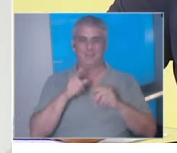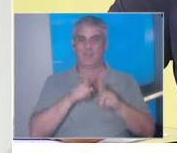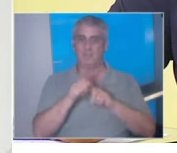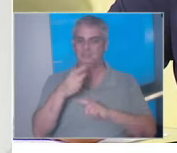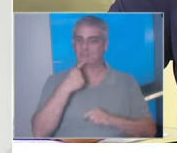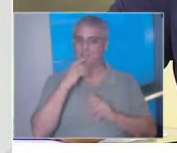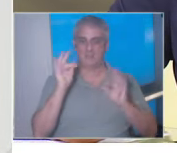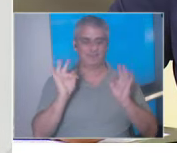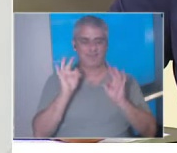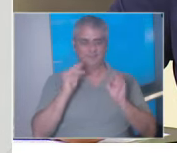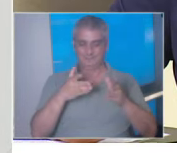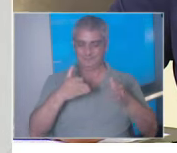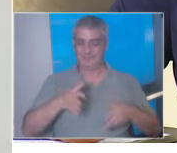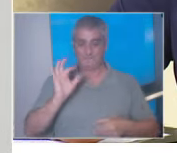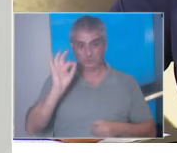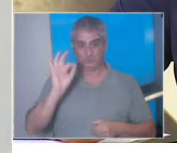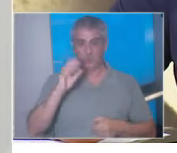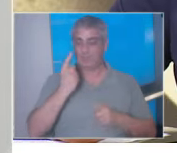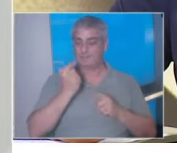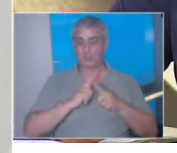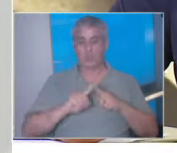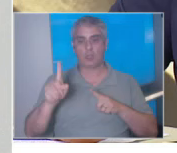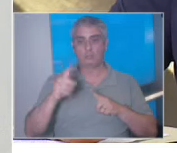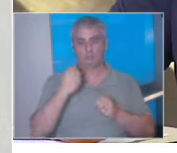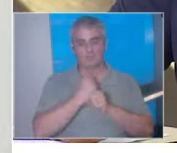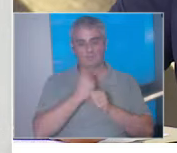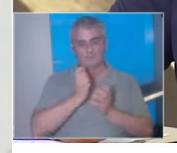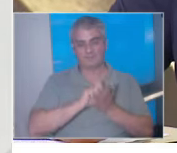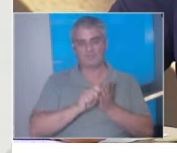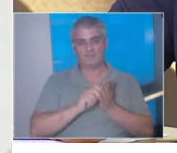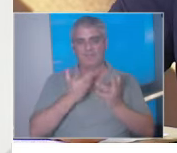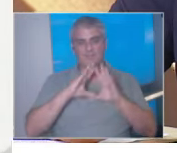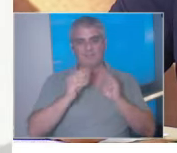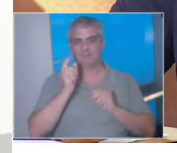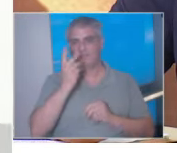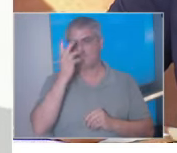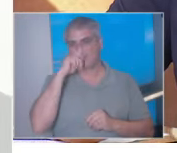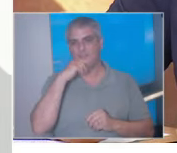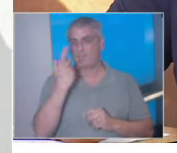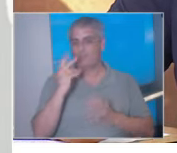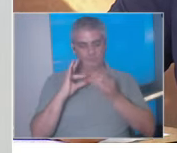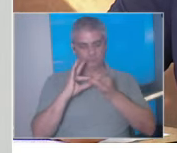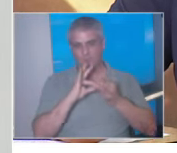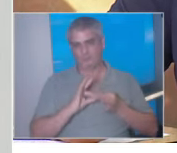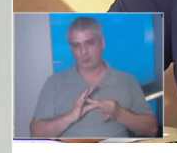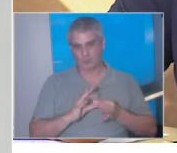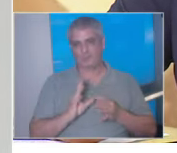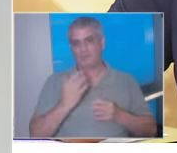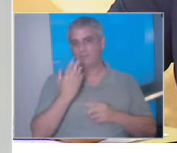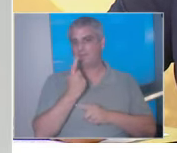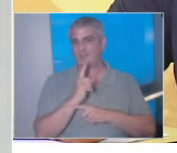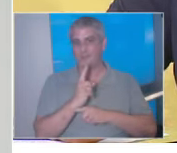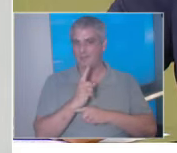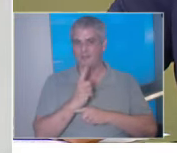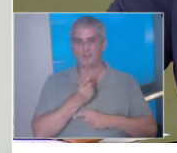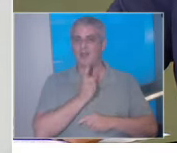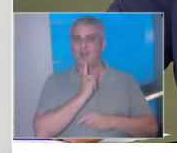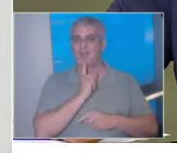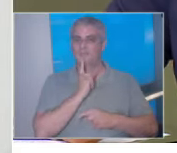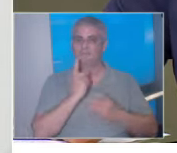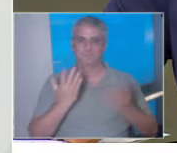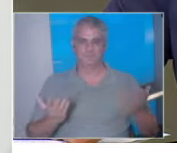שלך אמר בטקס לגילוי המצבה, שבמשך כמעט חודש עבדתם על הכיתוב, כי איך אפשר לסכם את אבא בכמה שורות, אז גם כמה דקות לא